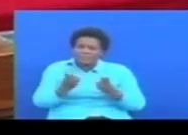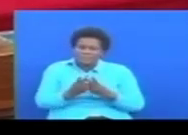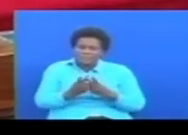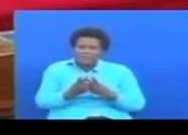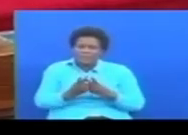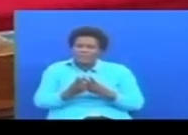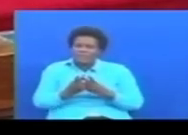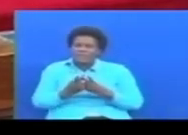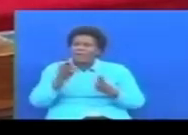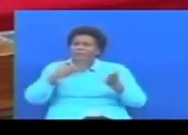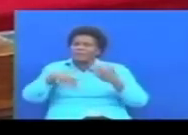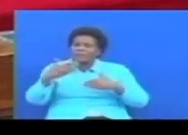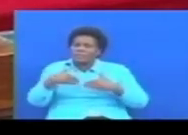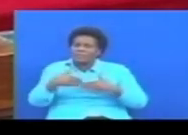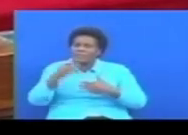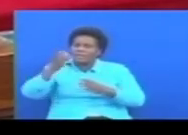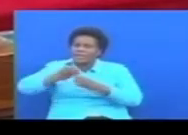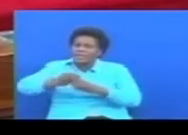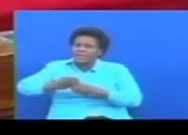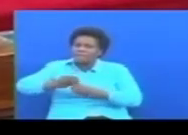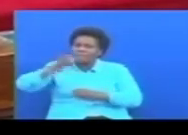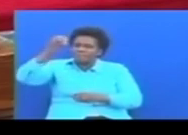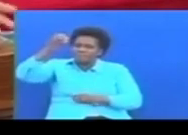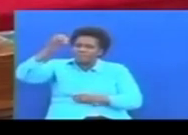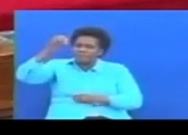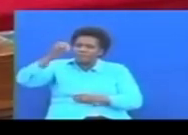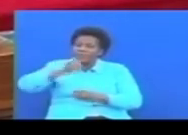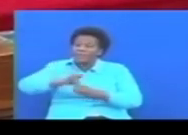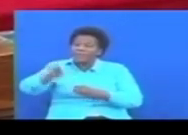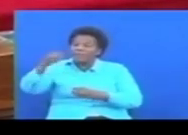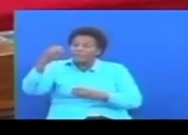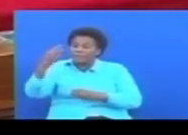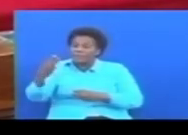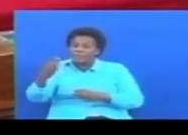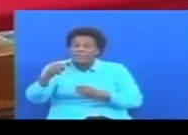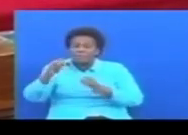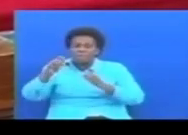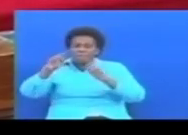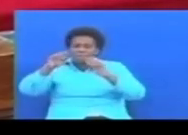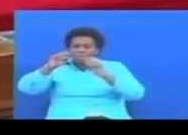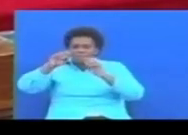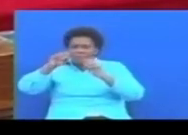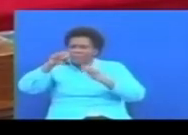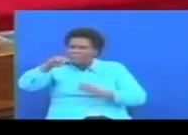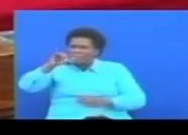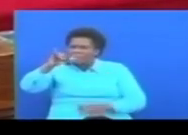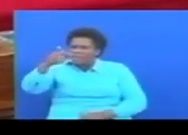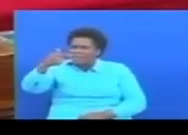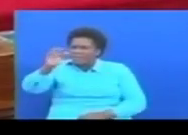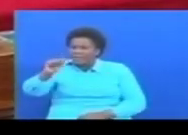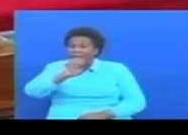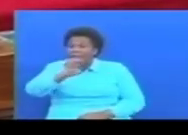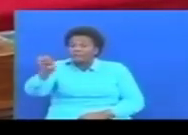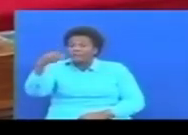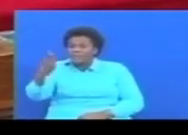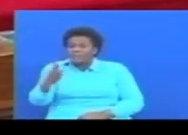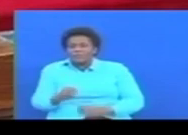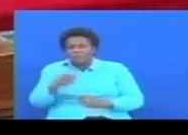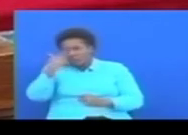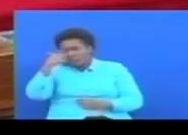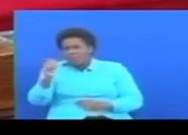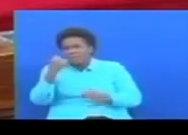3000 na karibu zinafika mwezi wa pili katika Dar es Salaam. Kwa hiyo kazi ya uunganishaji katika vijiji hivyo, Mheshimiwa Mbunge, itaendelea